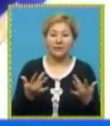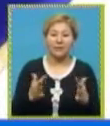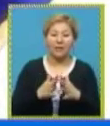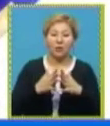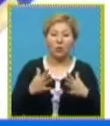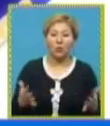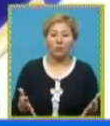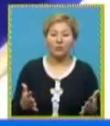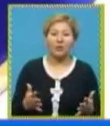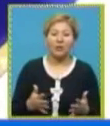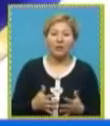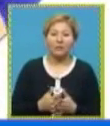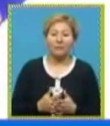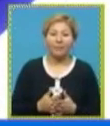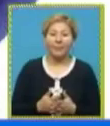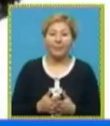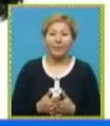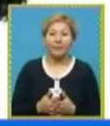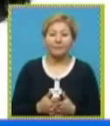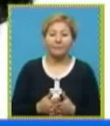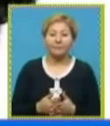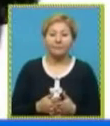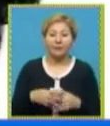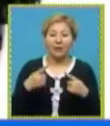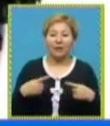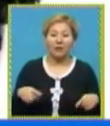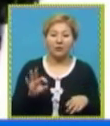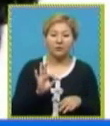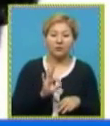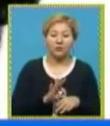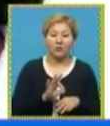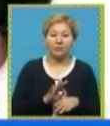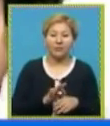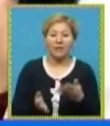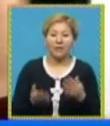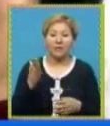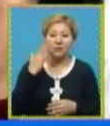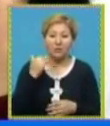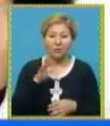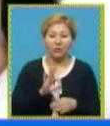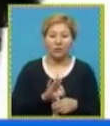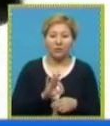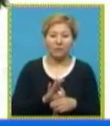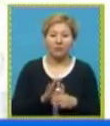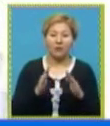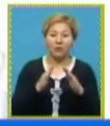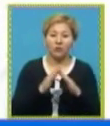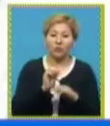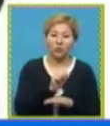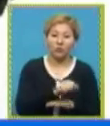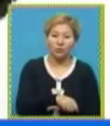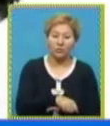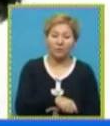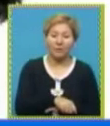ішінде жаңағы орташа және жеңіл түрі болатын болса, біз үй жағдайында амбулаториялық емханада емделуге үйіне жібереміз